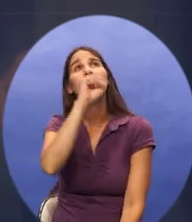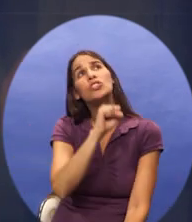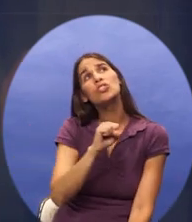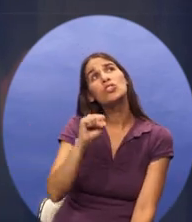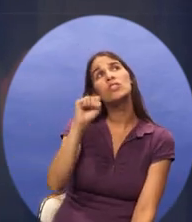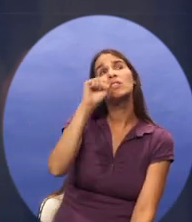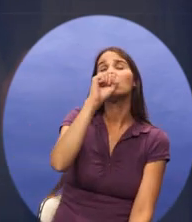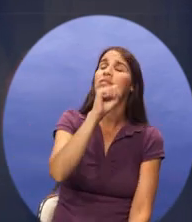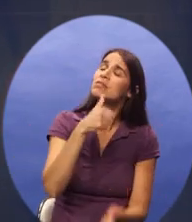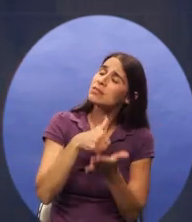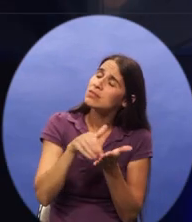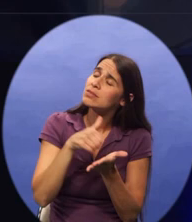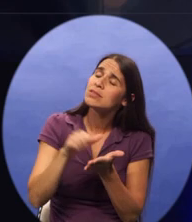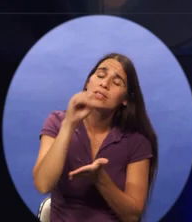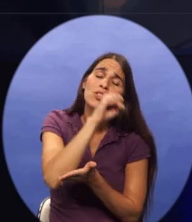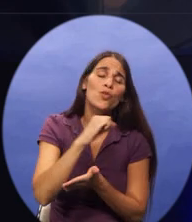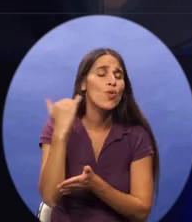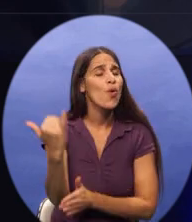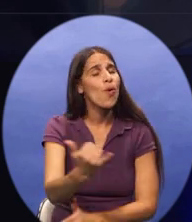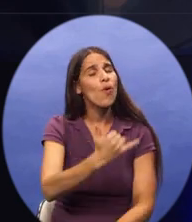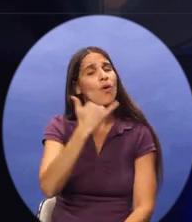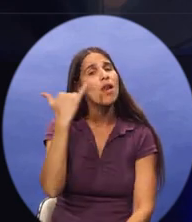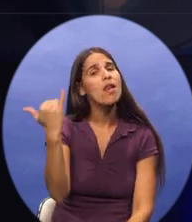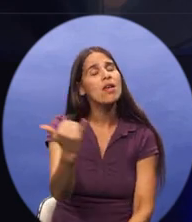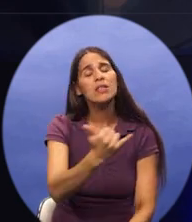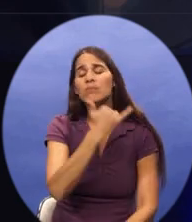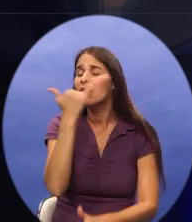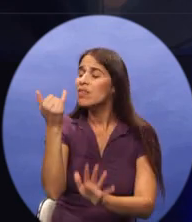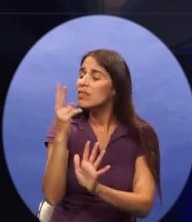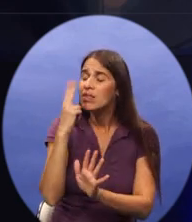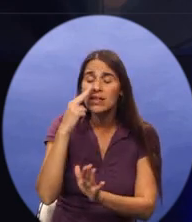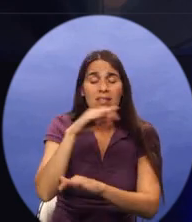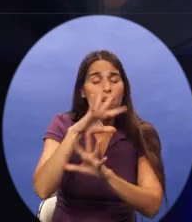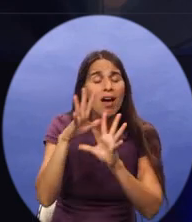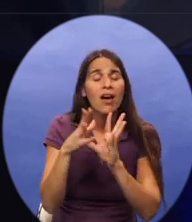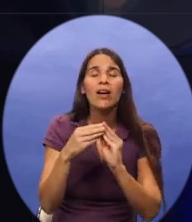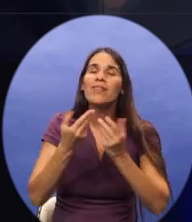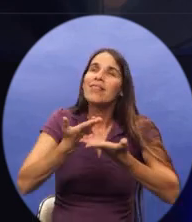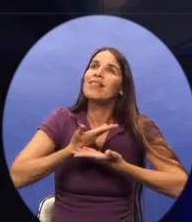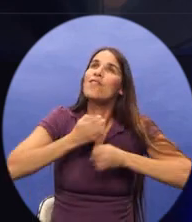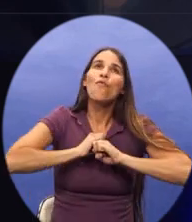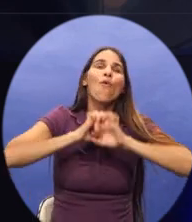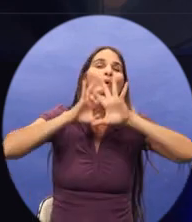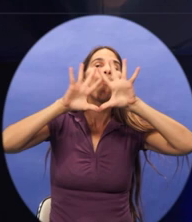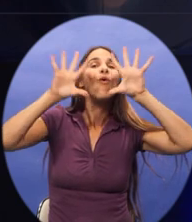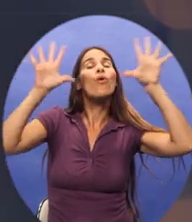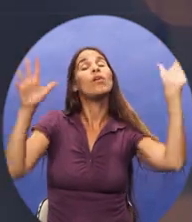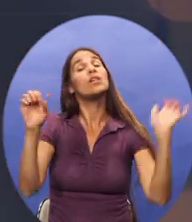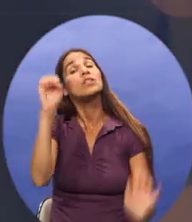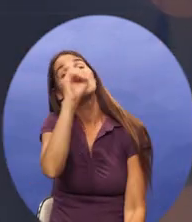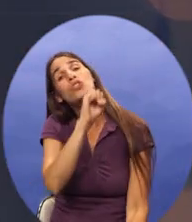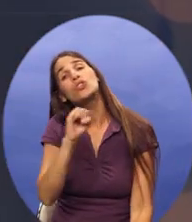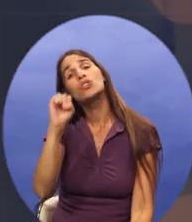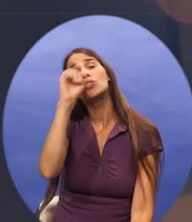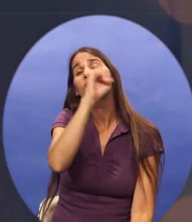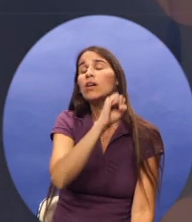שיר, שיר, אל תפסיק לשיר, תגלה את הכל ותפיץ אור בהיר.